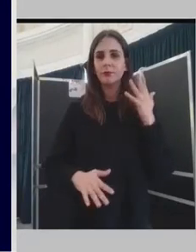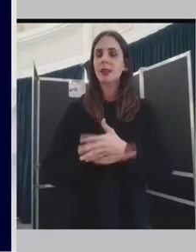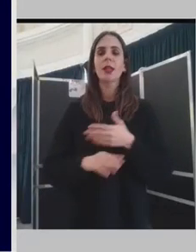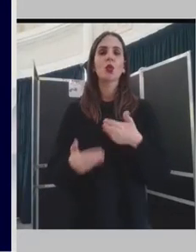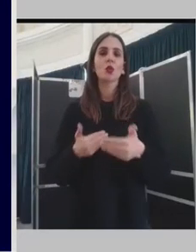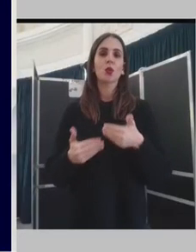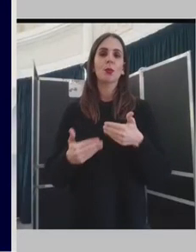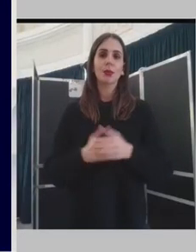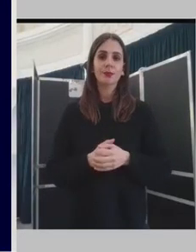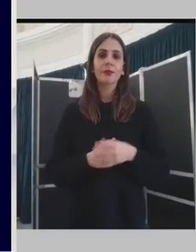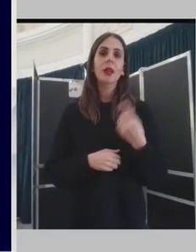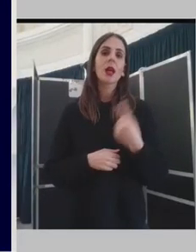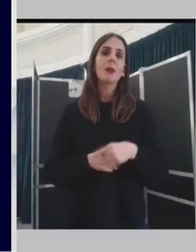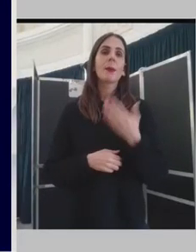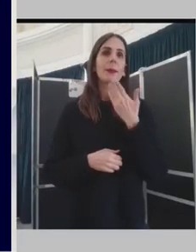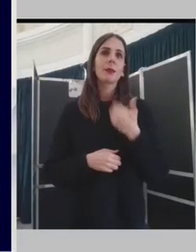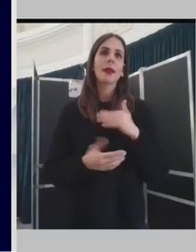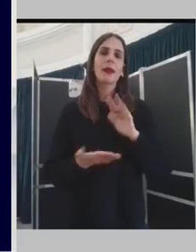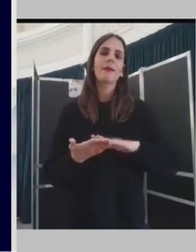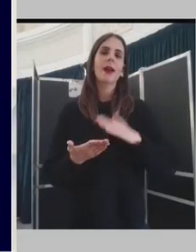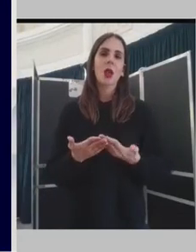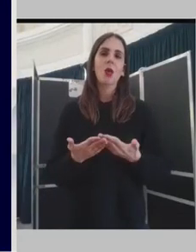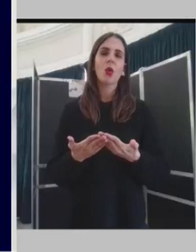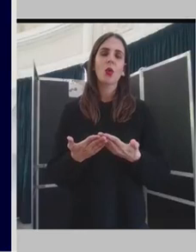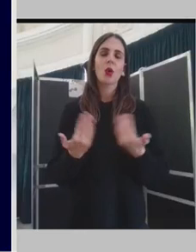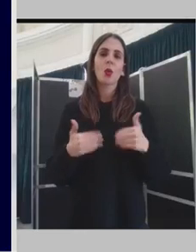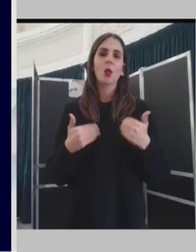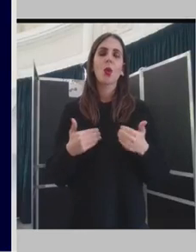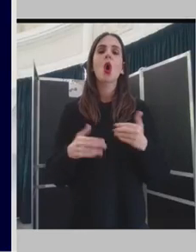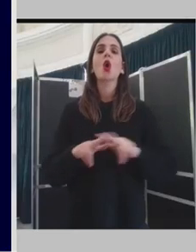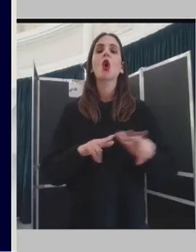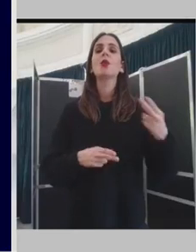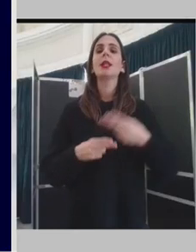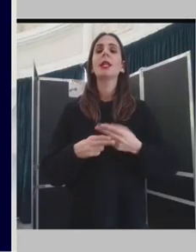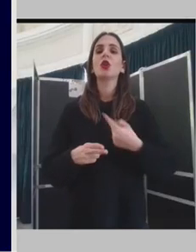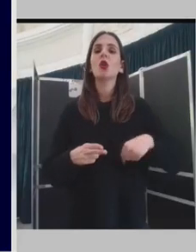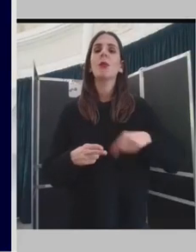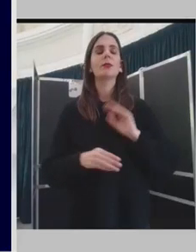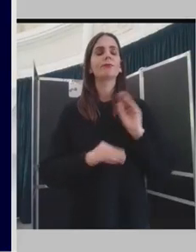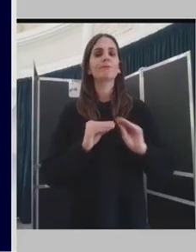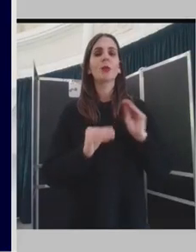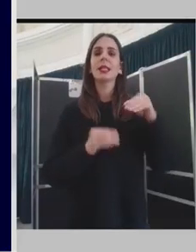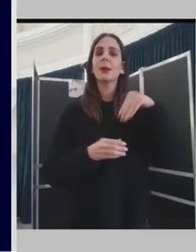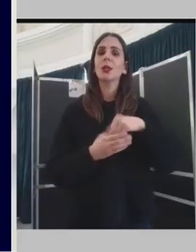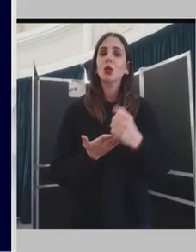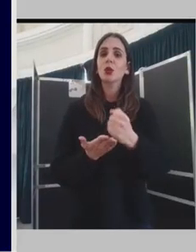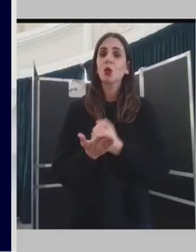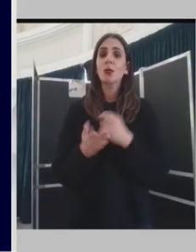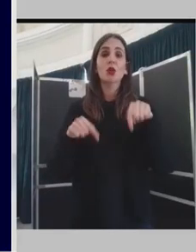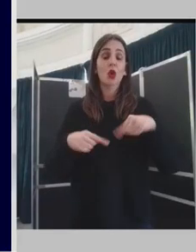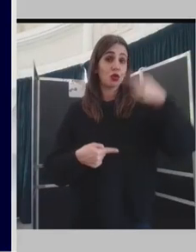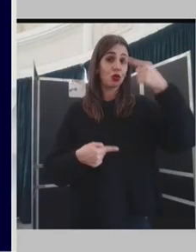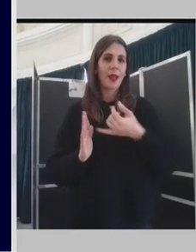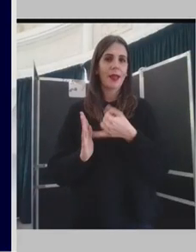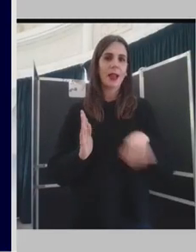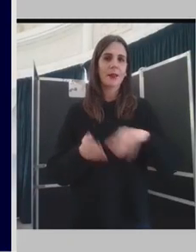è uno dei valori aggiunti che abbiamo chiesto anche noi al Comune di Roma all'interno del nostro documento che voteremo alla fine di questa